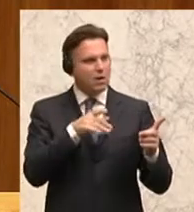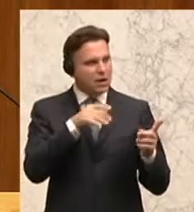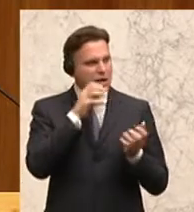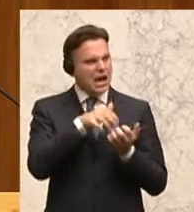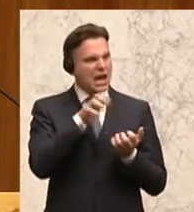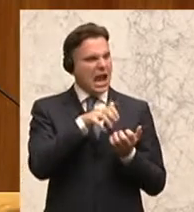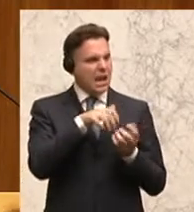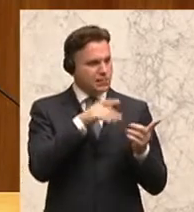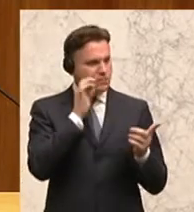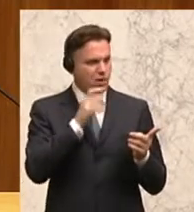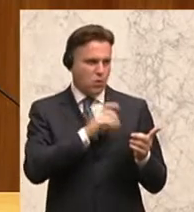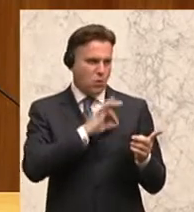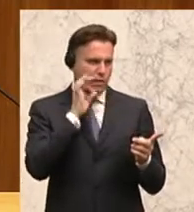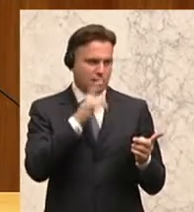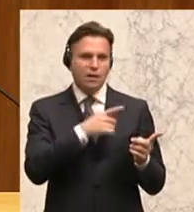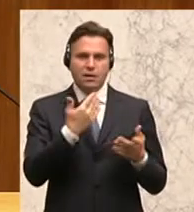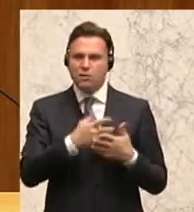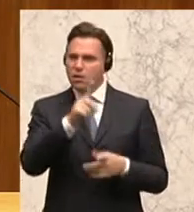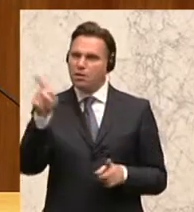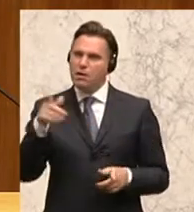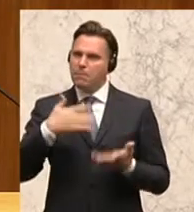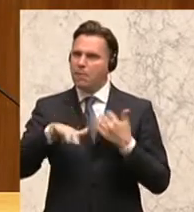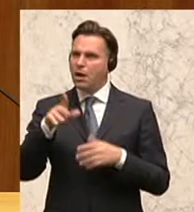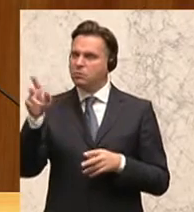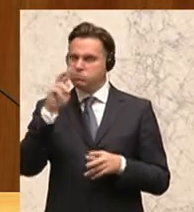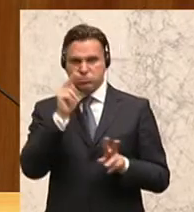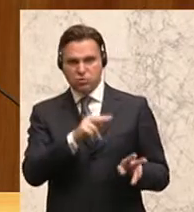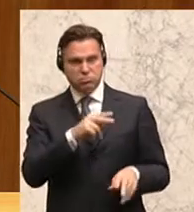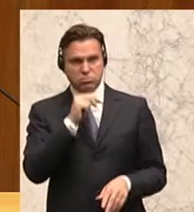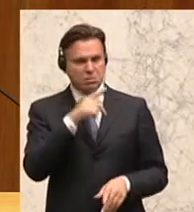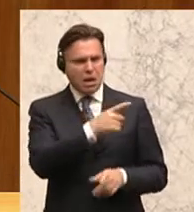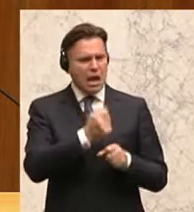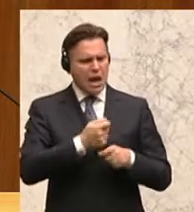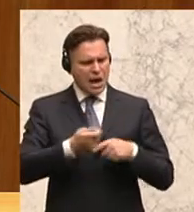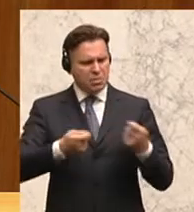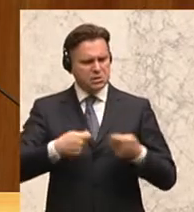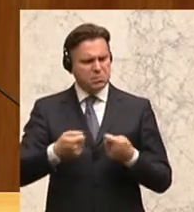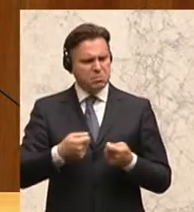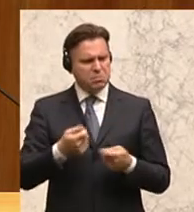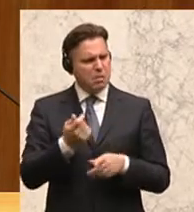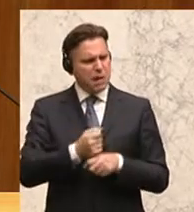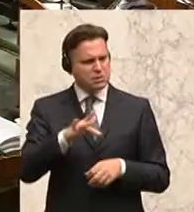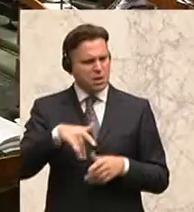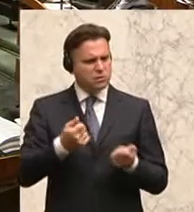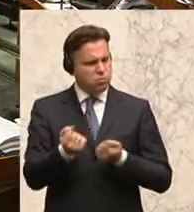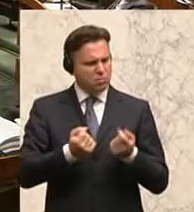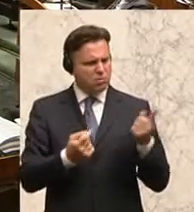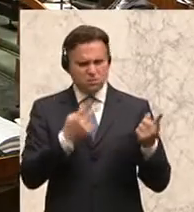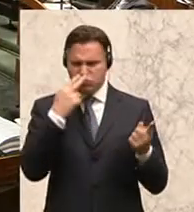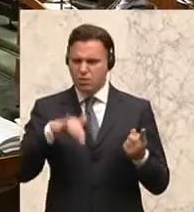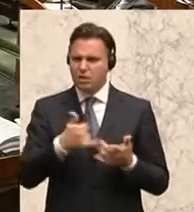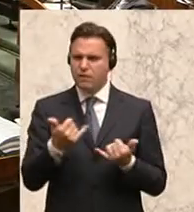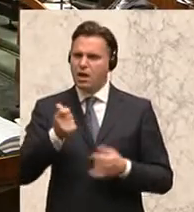Kern dahinter, denn was die Menschen überhaupt nicht verstehen, ist diese Art von Arbeitsplatzpolitik, die ihr versteht offenbar, dass ein Abgeordneter